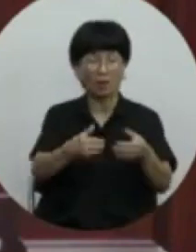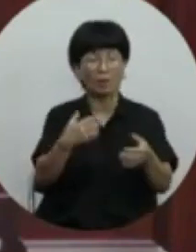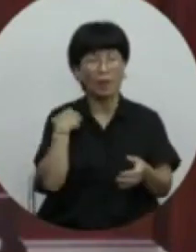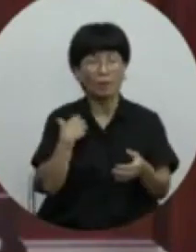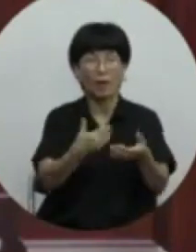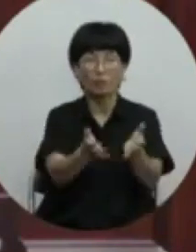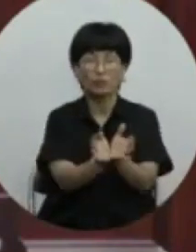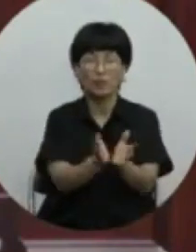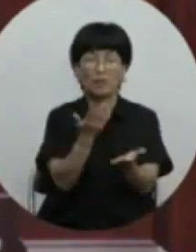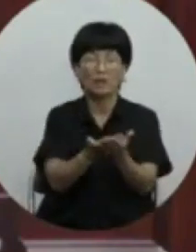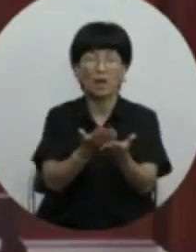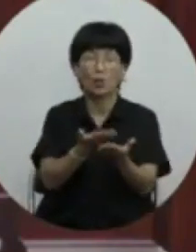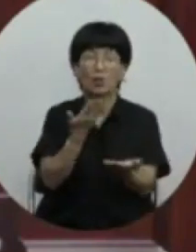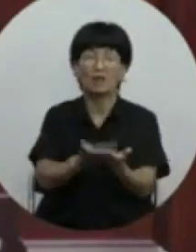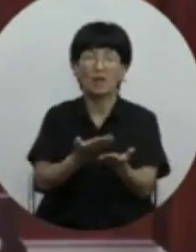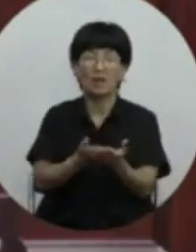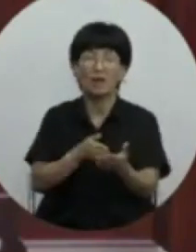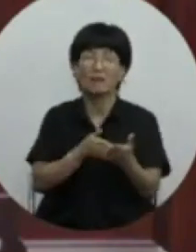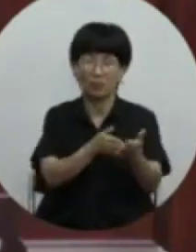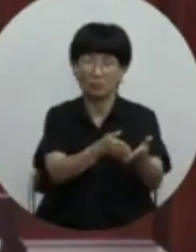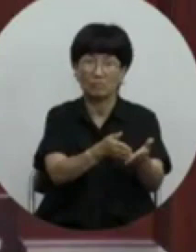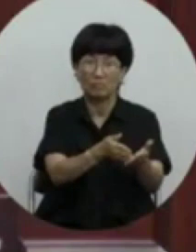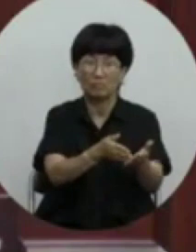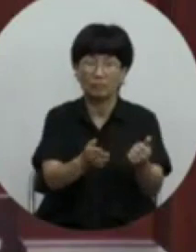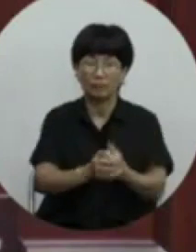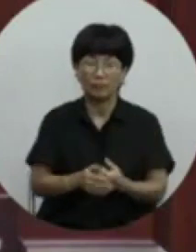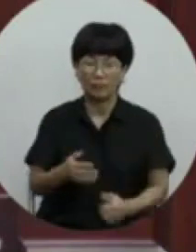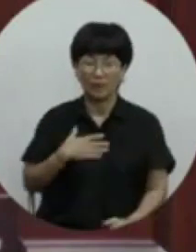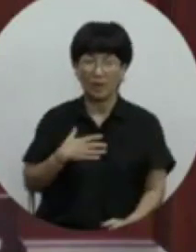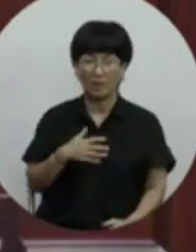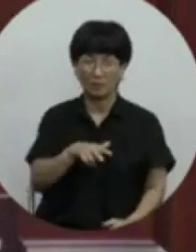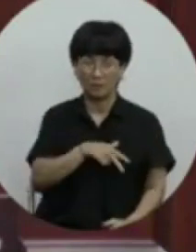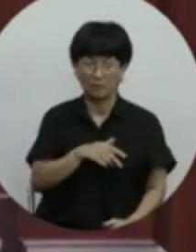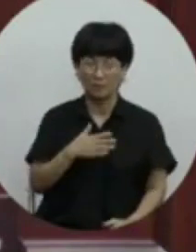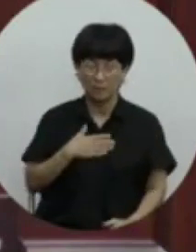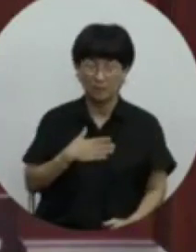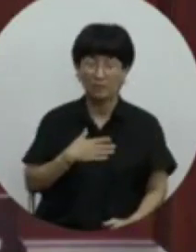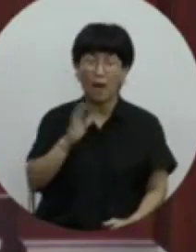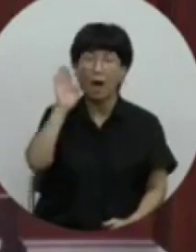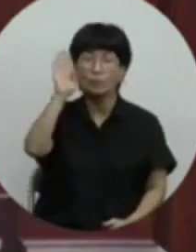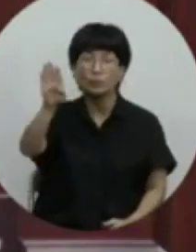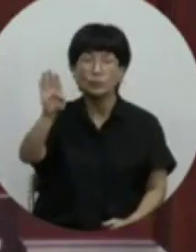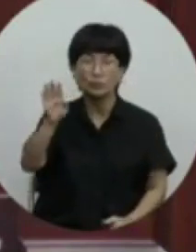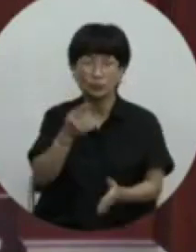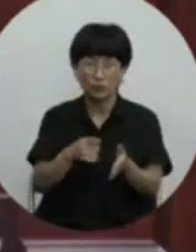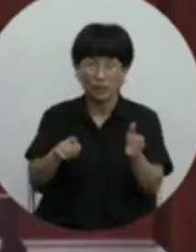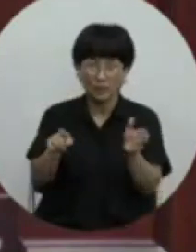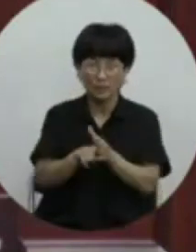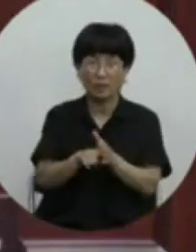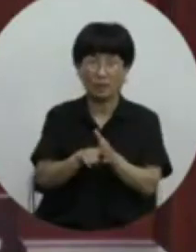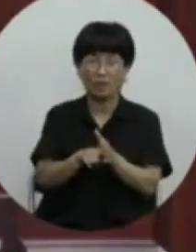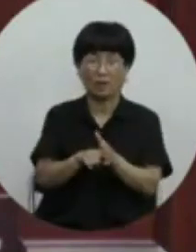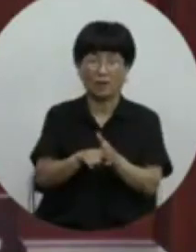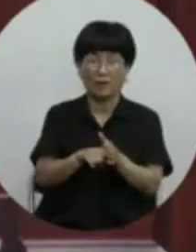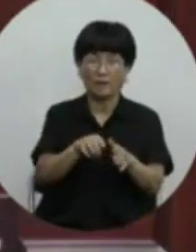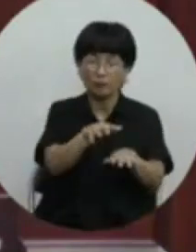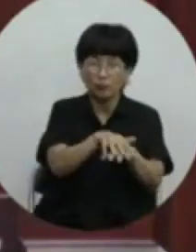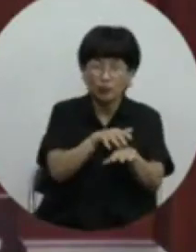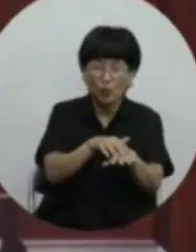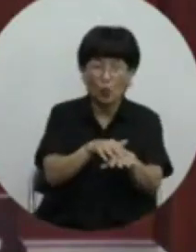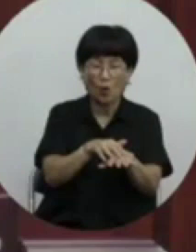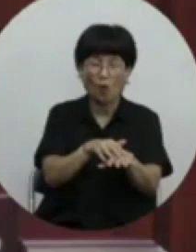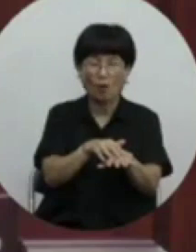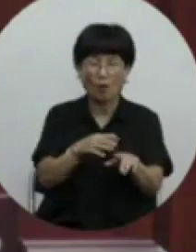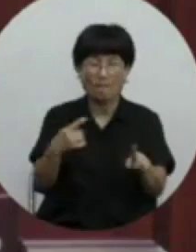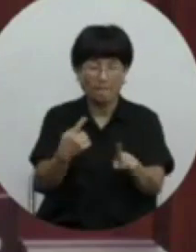자료를 요구하여 의견을 들었습니다. 본 의원은 여주시의 새로운 미래를 위해서는 구조적 변혁과 제도적